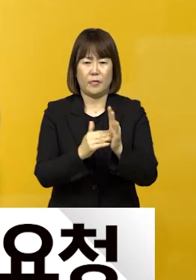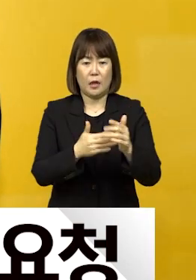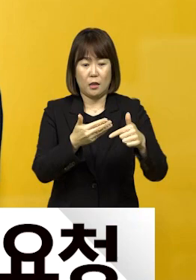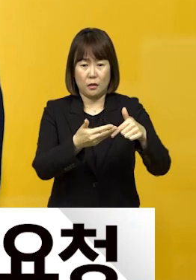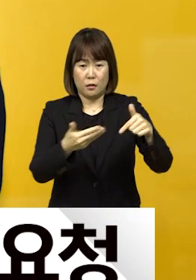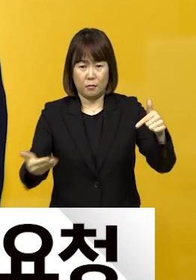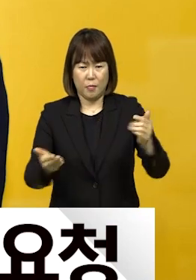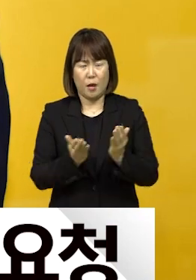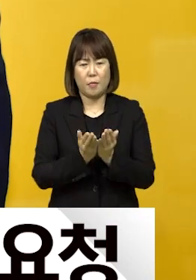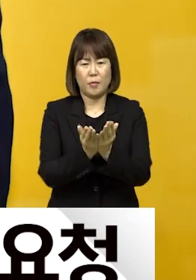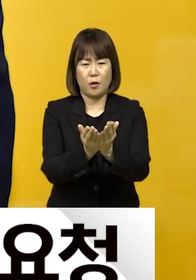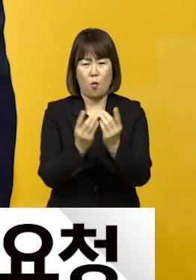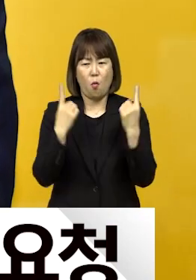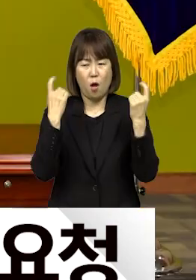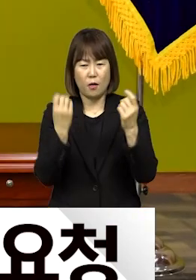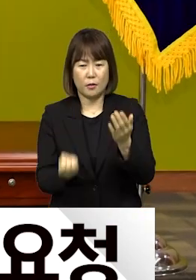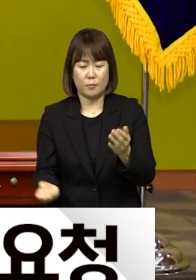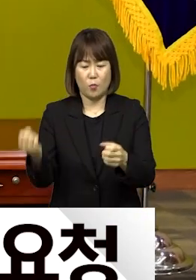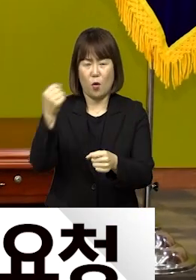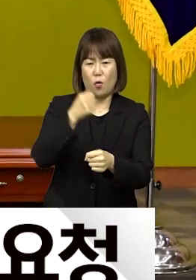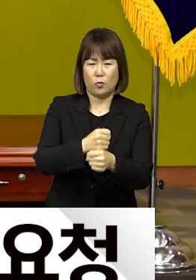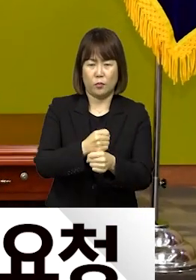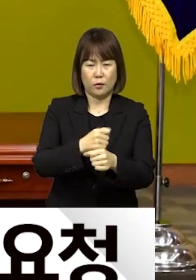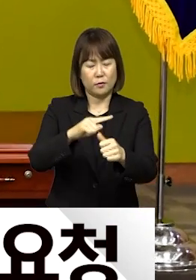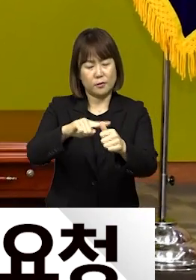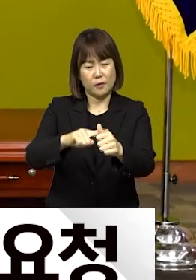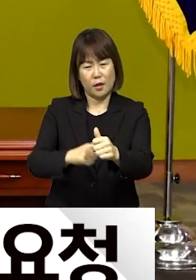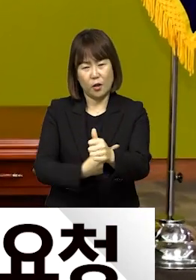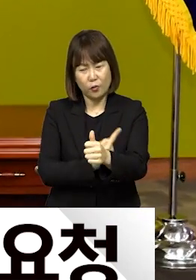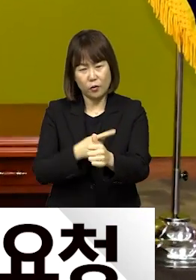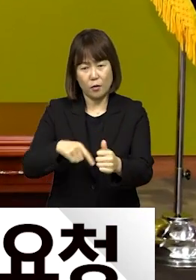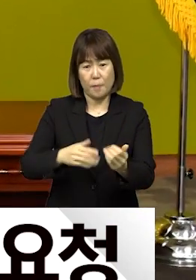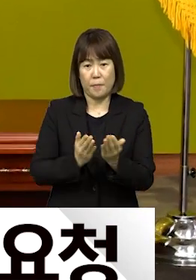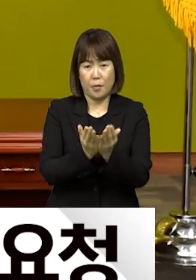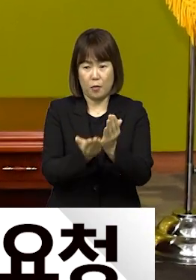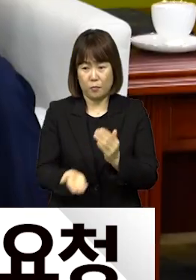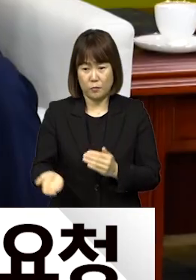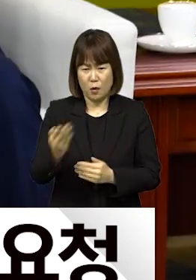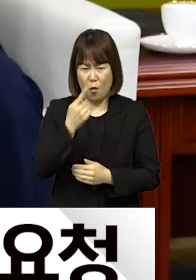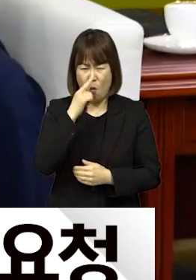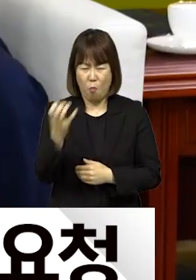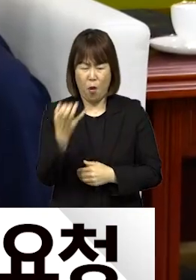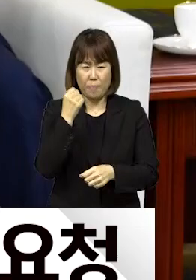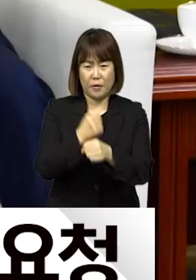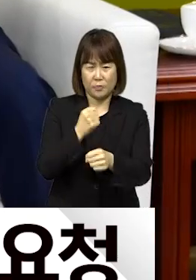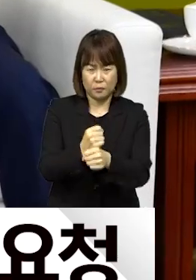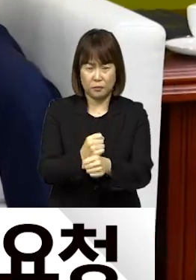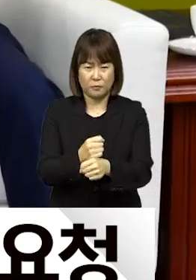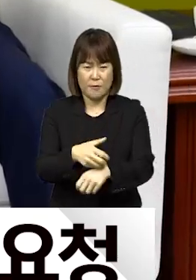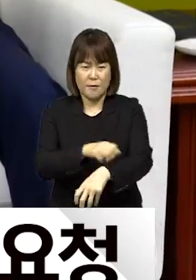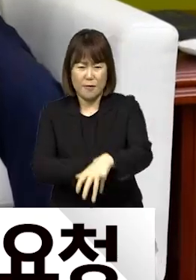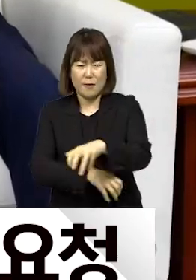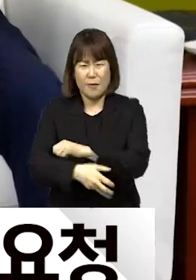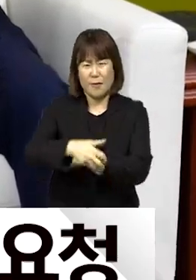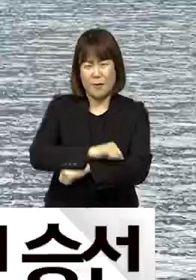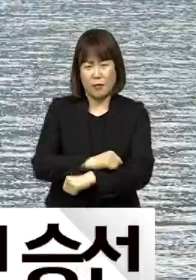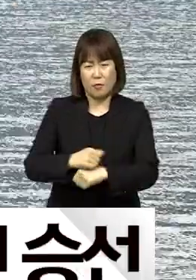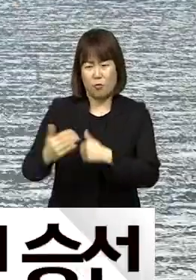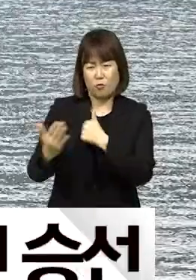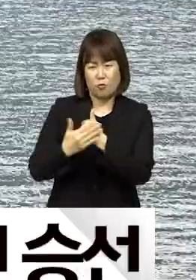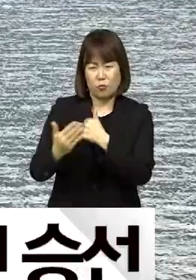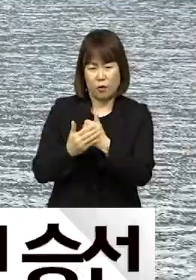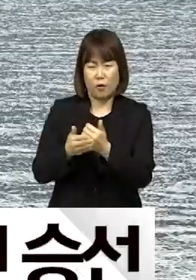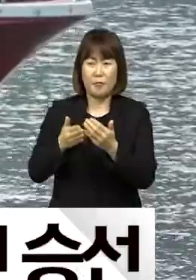밭길복원 관광자원화와 생태탐방선의 유람선 승격을 위한 적극적인 협조와 지원을 공식 요청했습니다